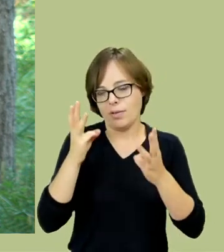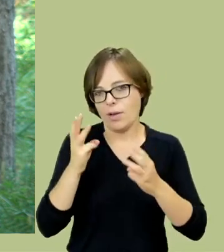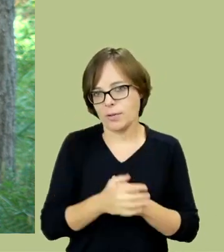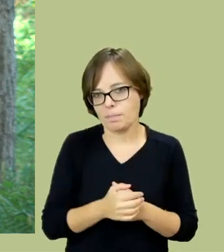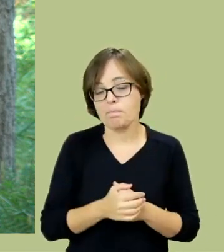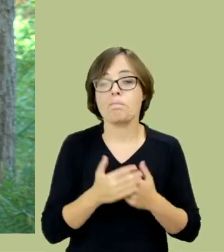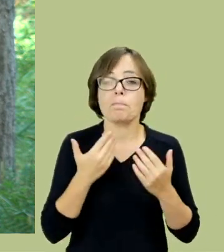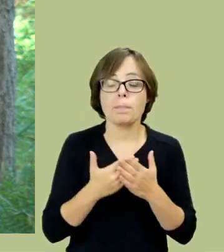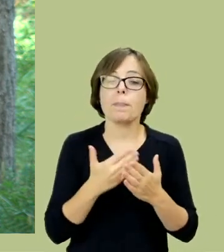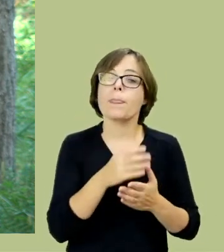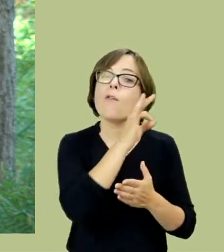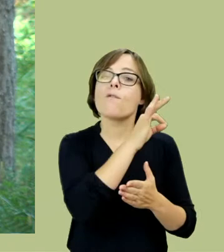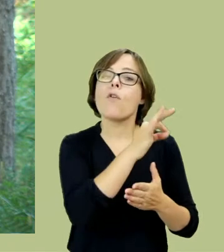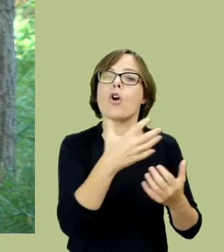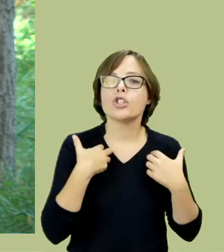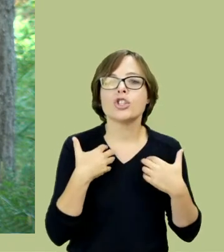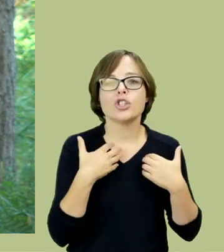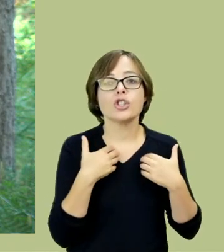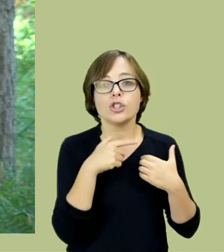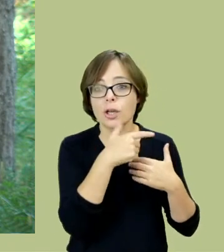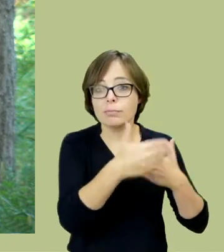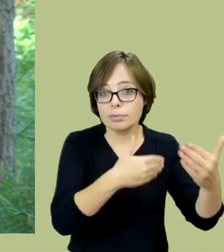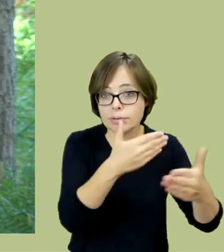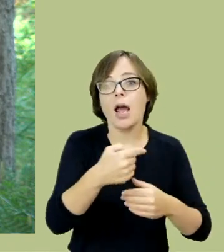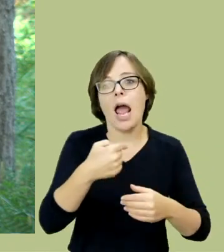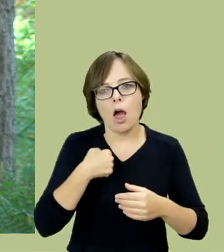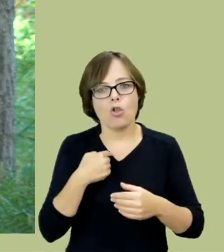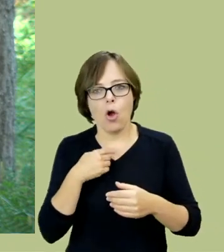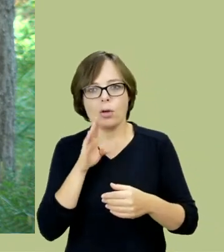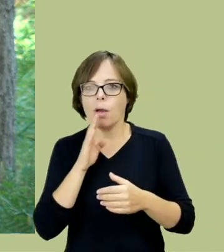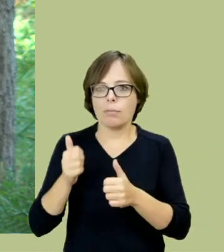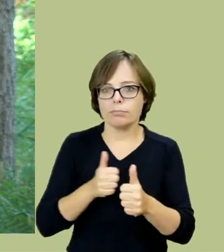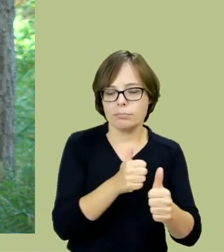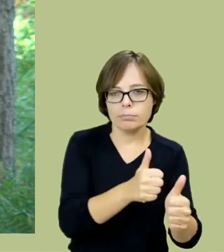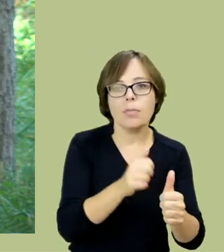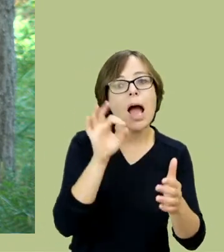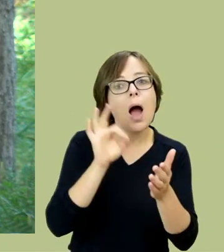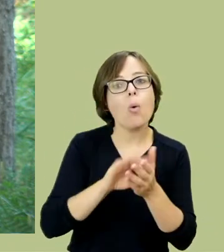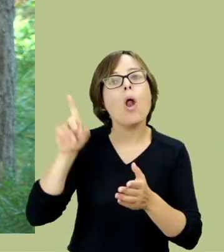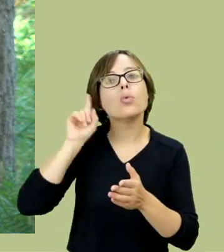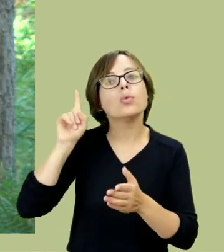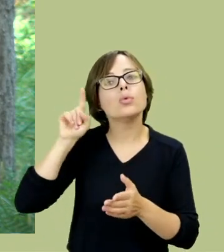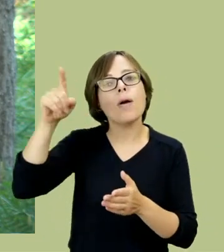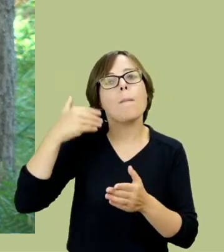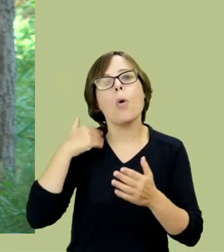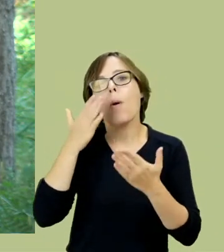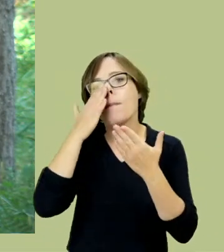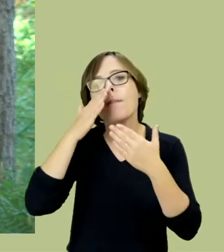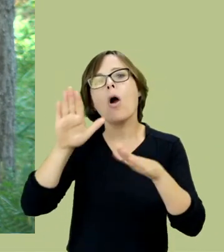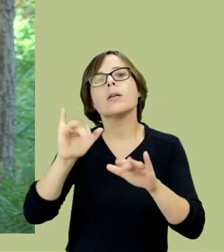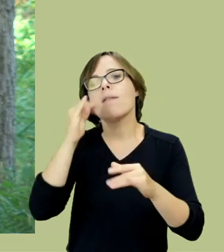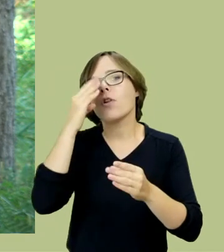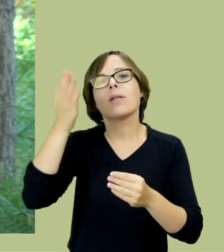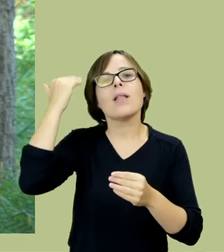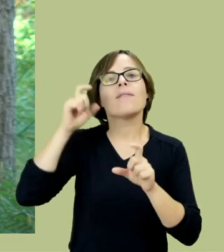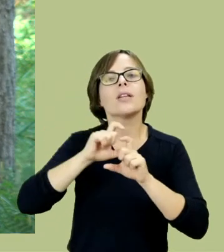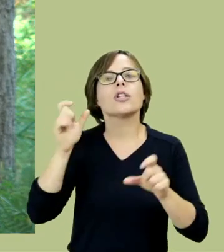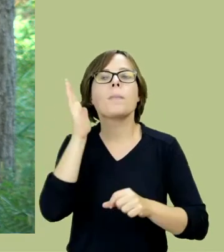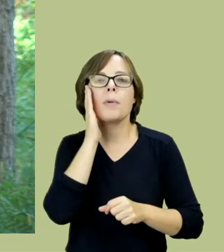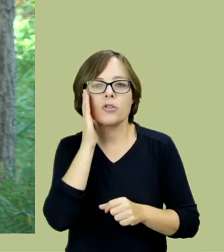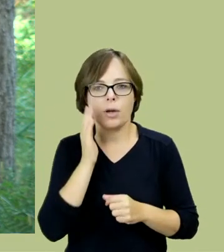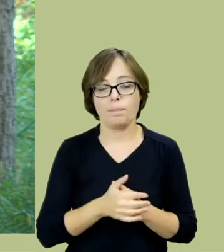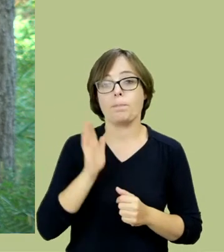jej tropem, w Suwałkach akurat była ekspozycja, która pokazywała wnętrze mieszkań tamtych czasów. W